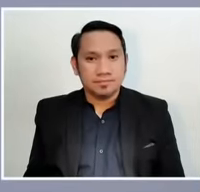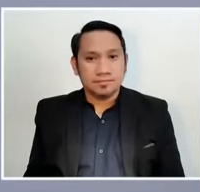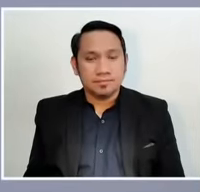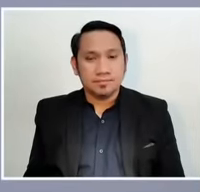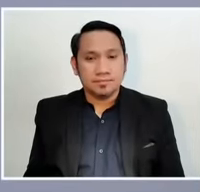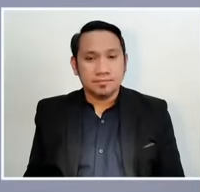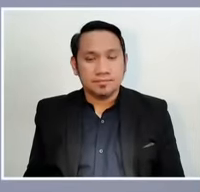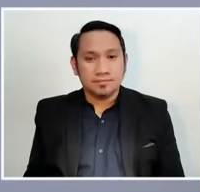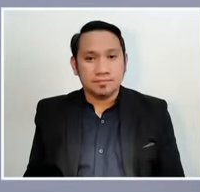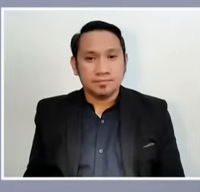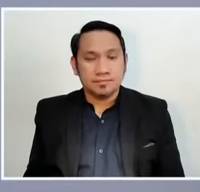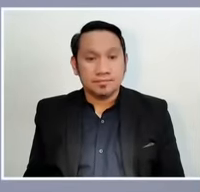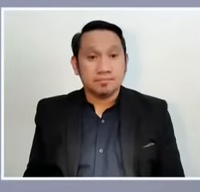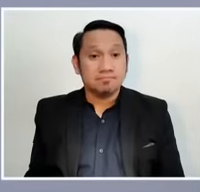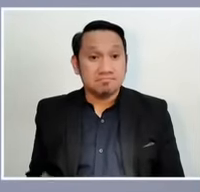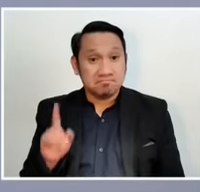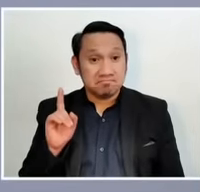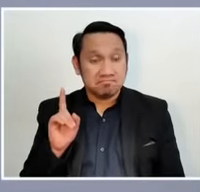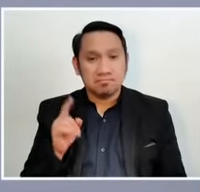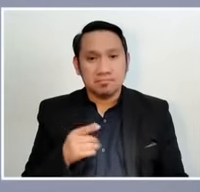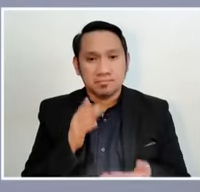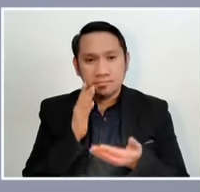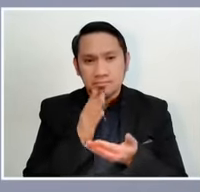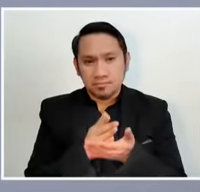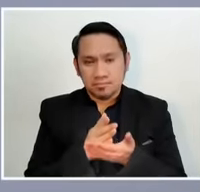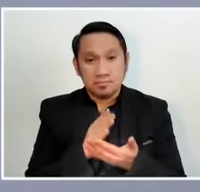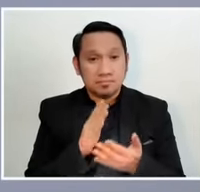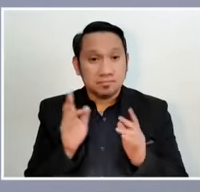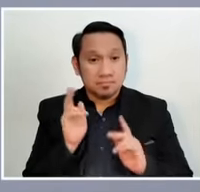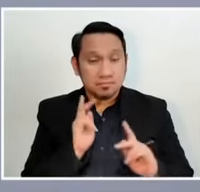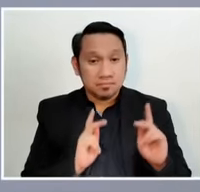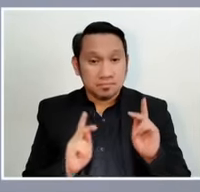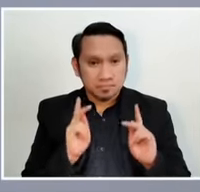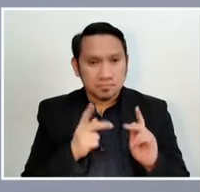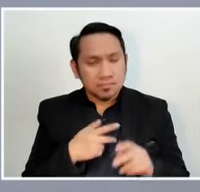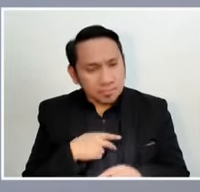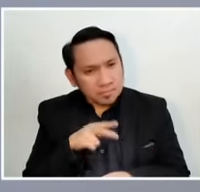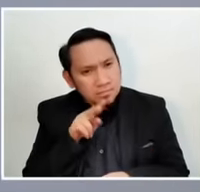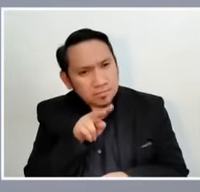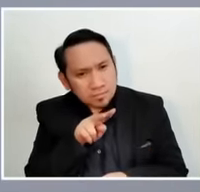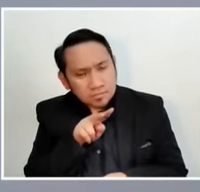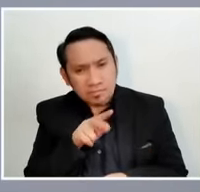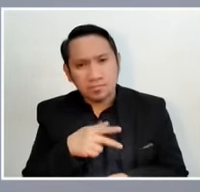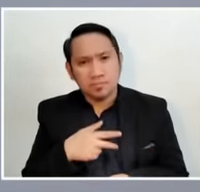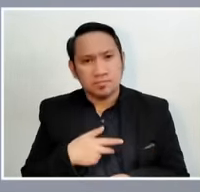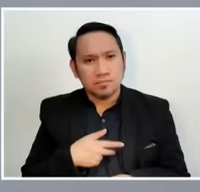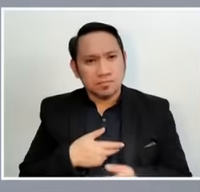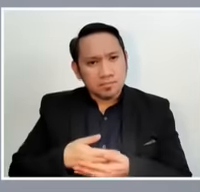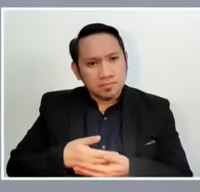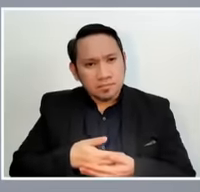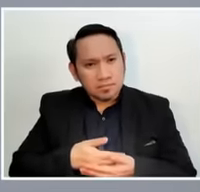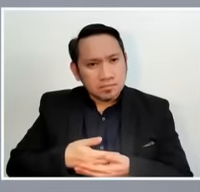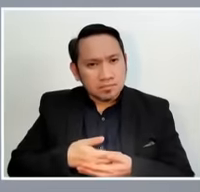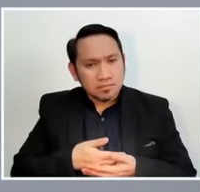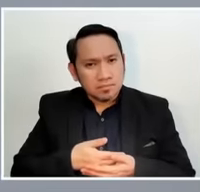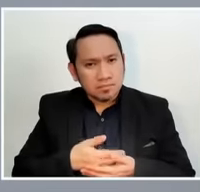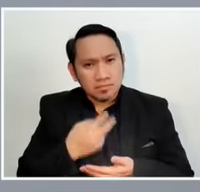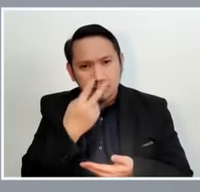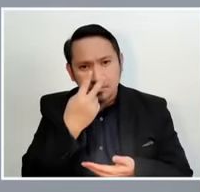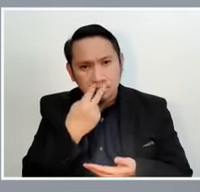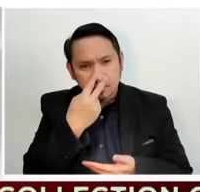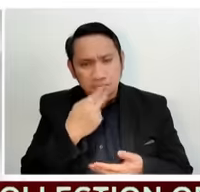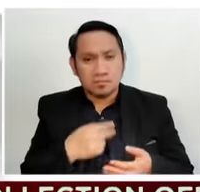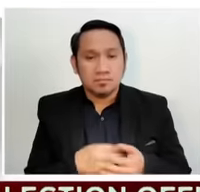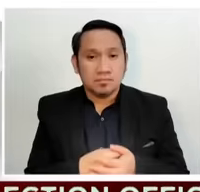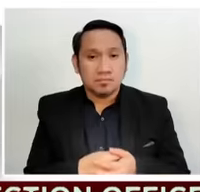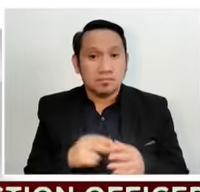Itinigil ng singer-actor na si Juan Carlos Labajo ang kanyang performance nang mapansin ang umiiyak na sanggol sa kanyang concert. Sa video na